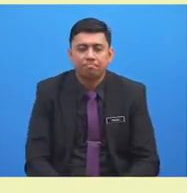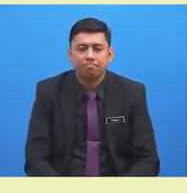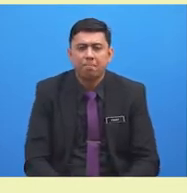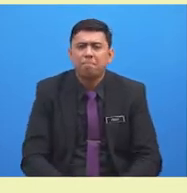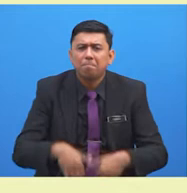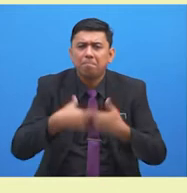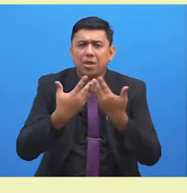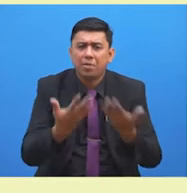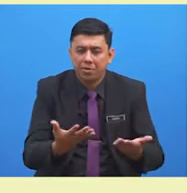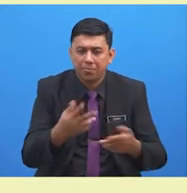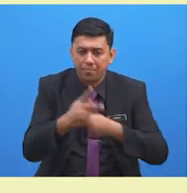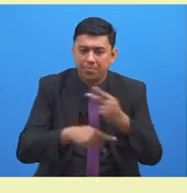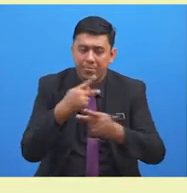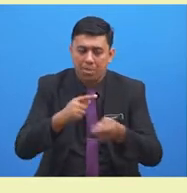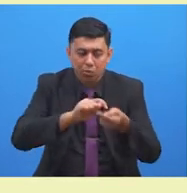luaran berlaku.